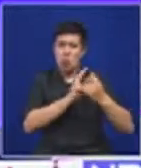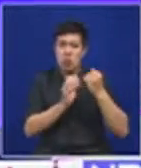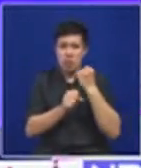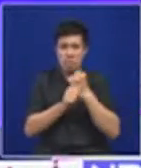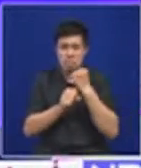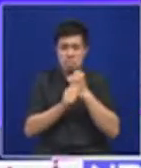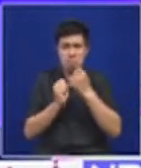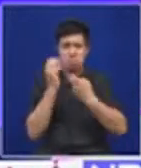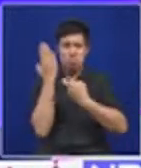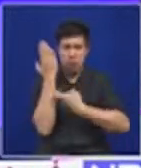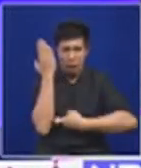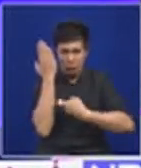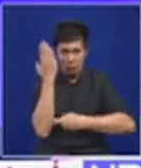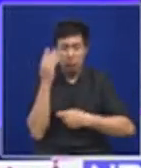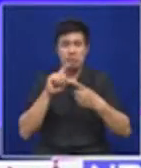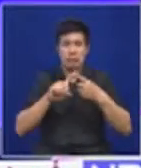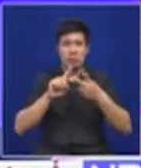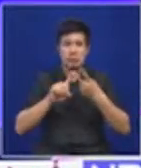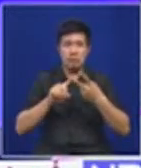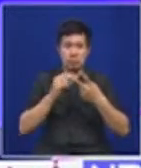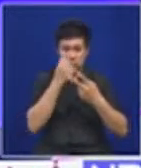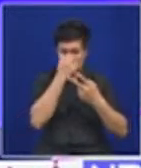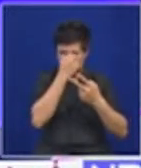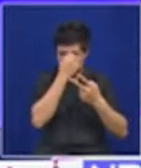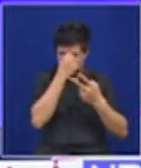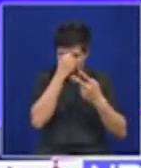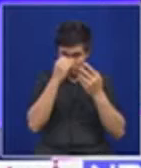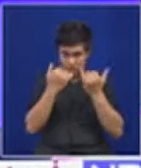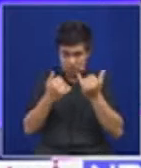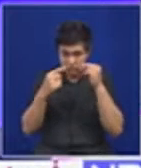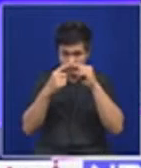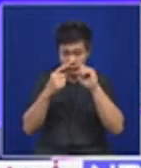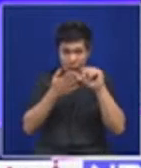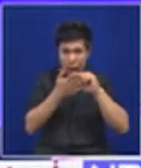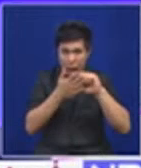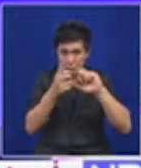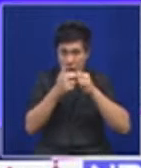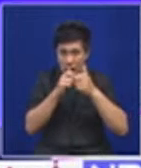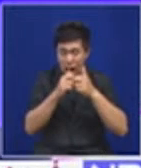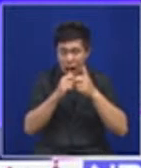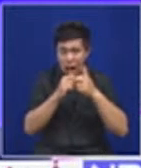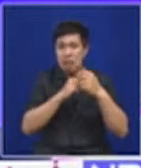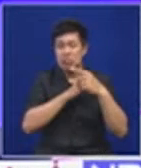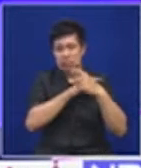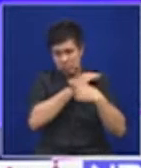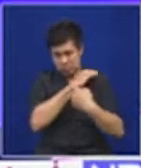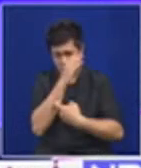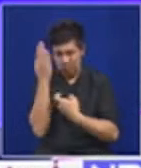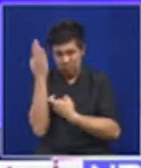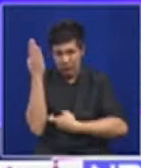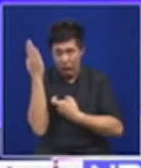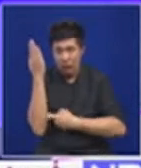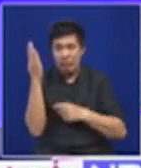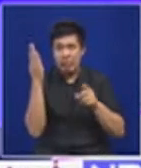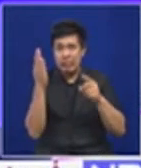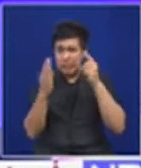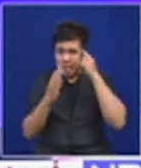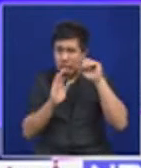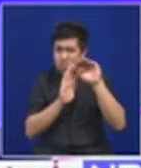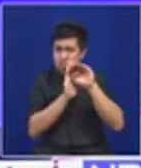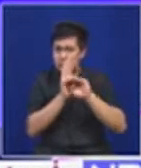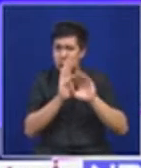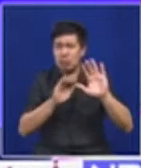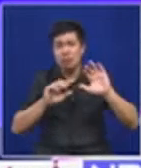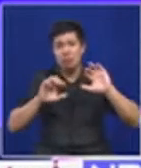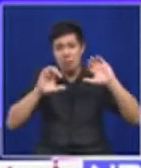างนะครับอันที่สองก็เป็นการแก้ไขปัญหาราคายางโดยเอานโยบายของรัฐบาลเนี่ยซึ่งท่านได้มอบมามากมายเลยน